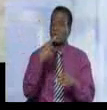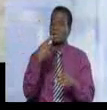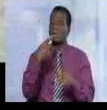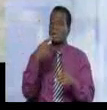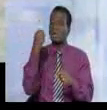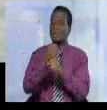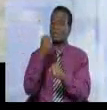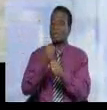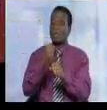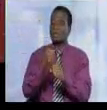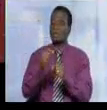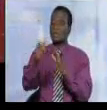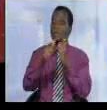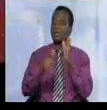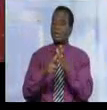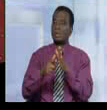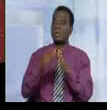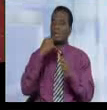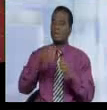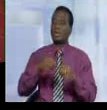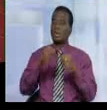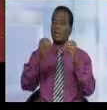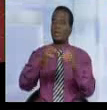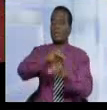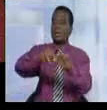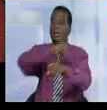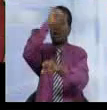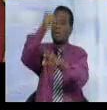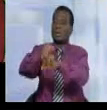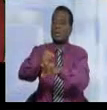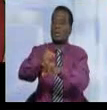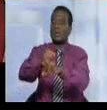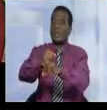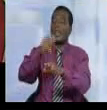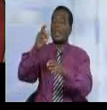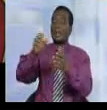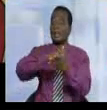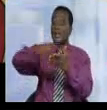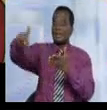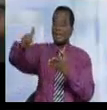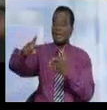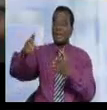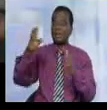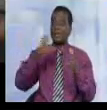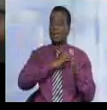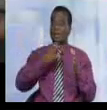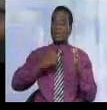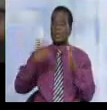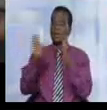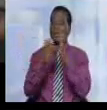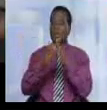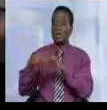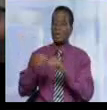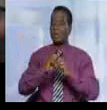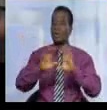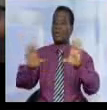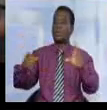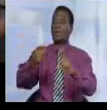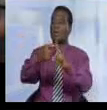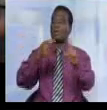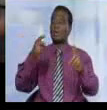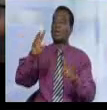rôle de légifération. Il a donc été institué la semaine du Conseil constitutionnel qui s'étend cette année